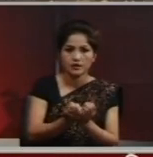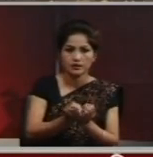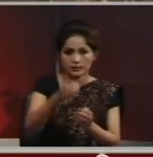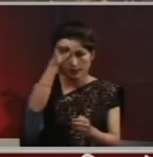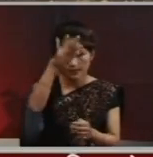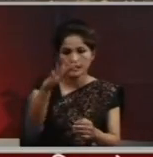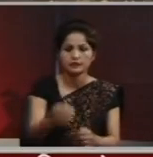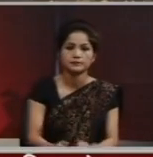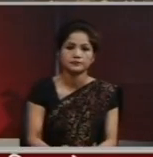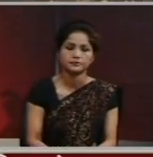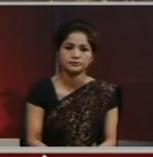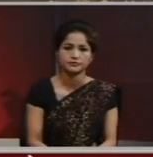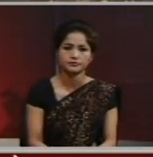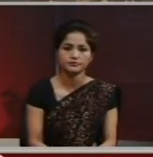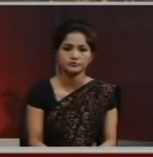आश्वासन दिएका थिए।